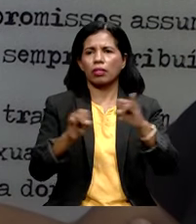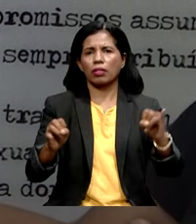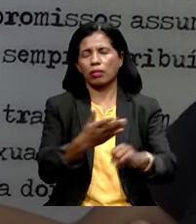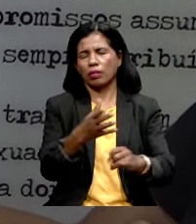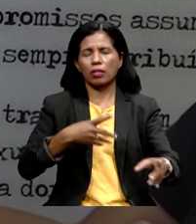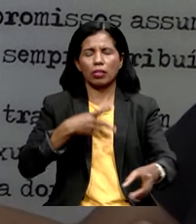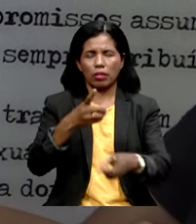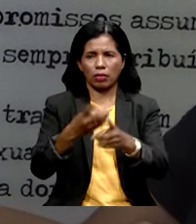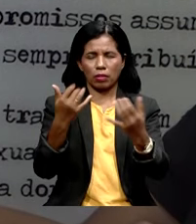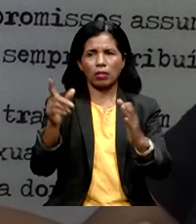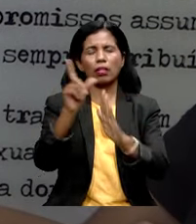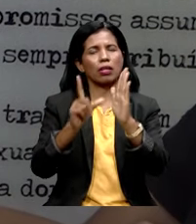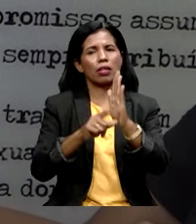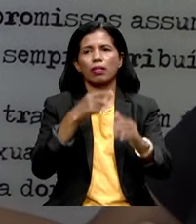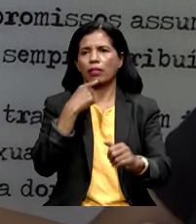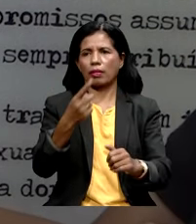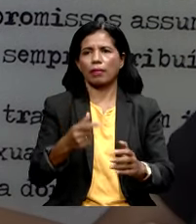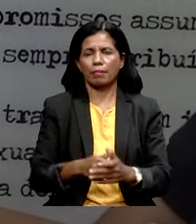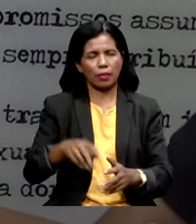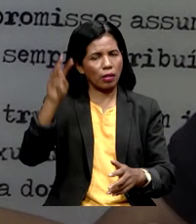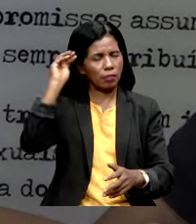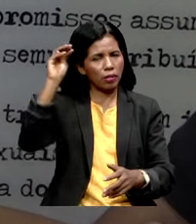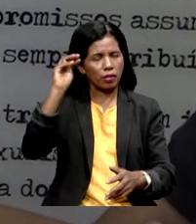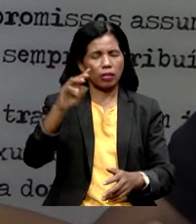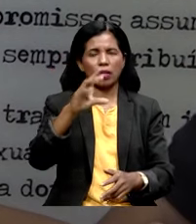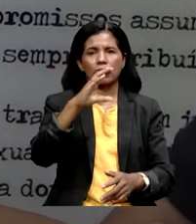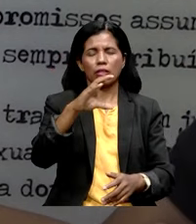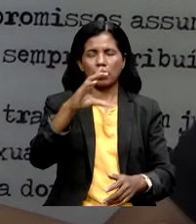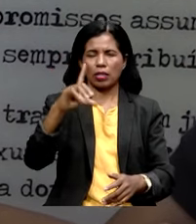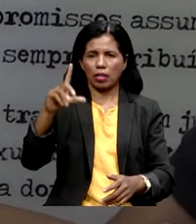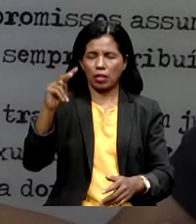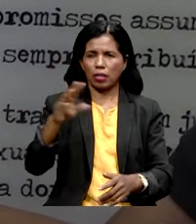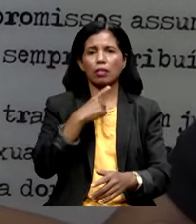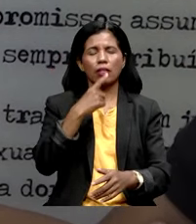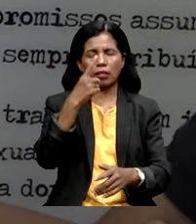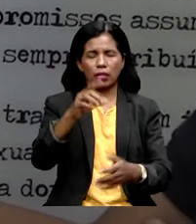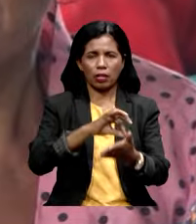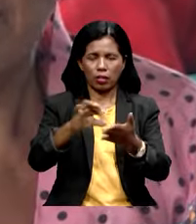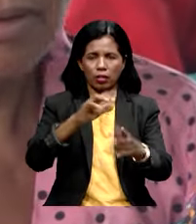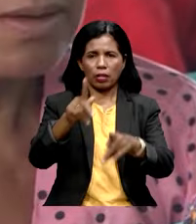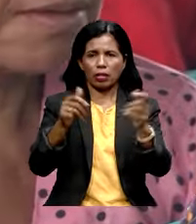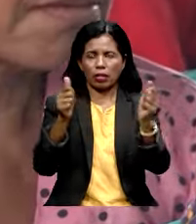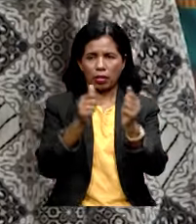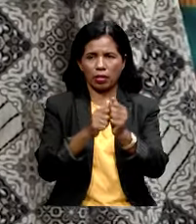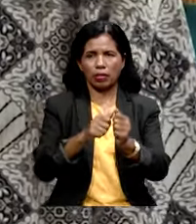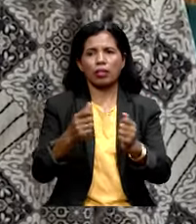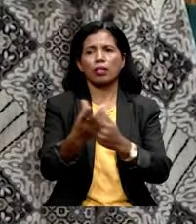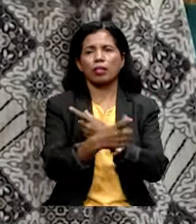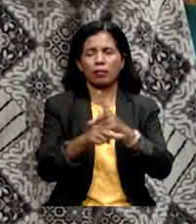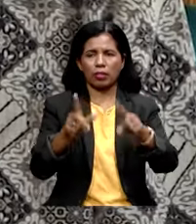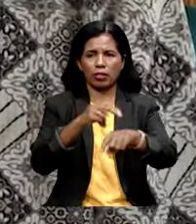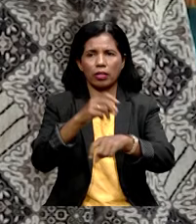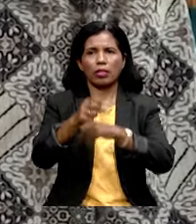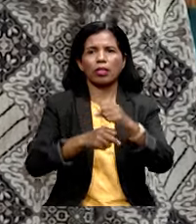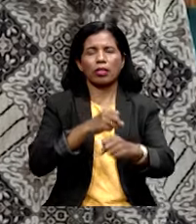kereza gor. Ne lei klaru. De daun ne, Ministério Assunto Combatente Libertação Nacional resisto beneficiário Combatente Libertação Nacional e